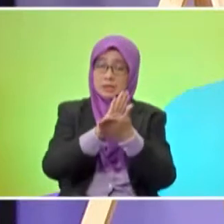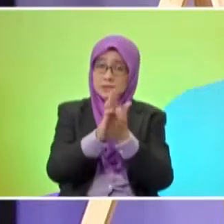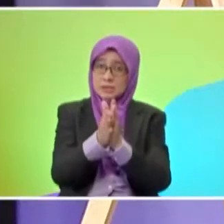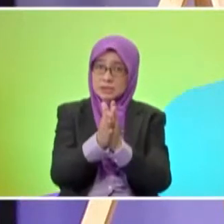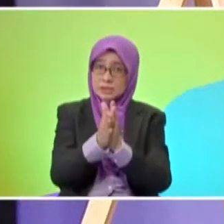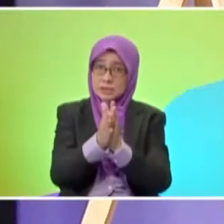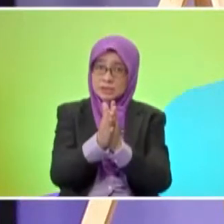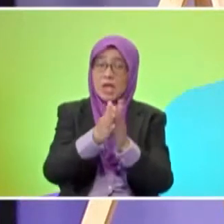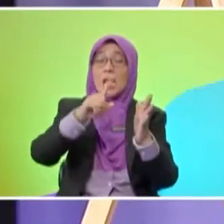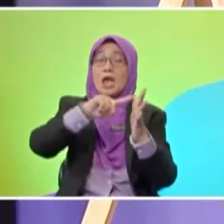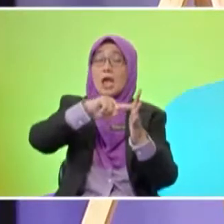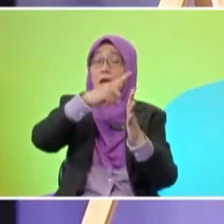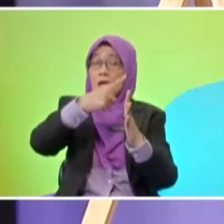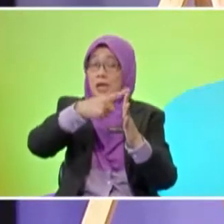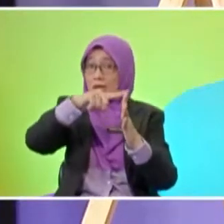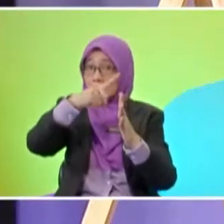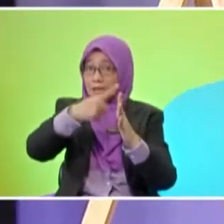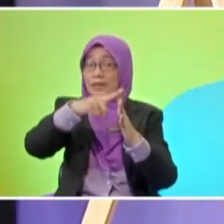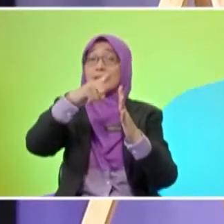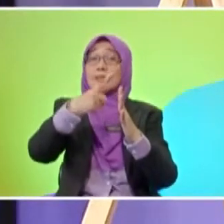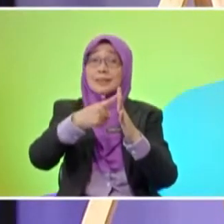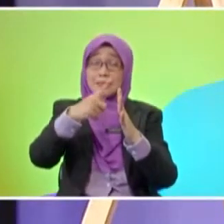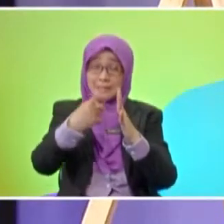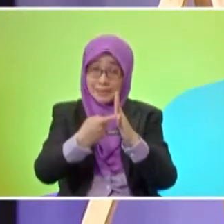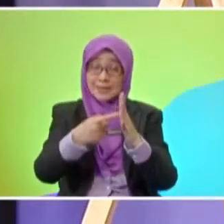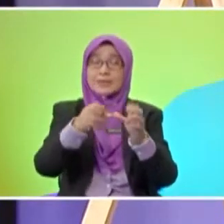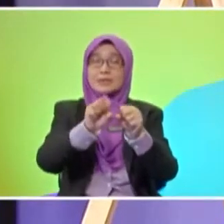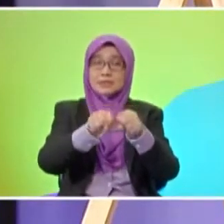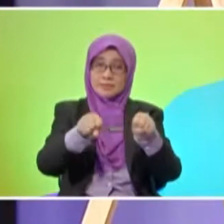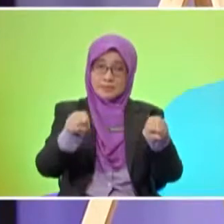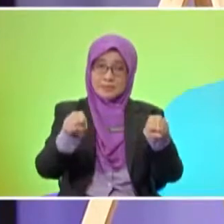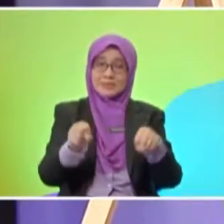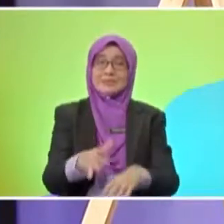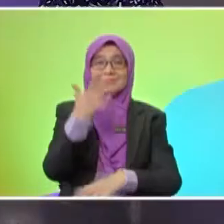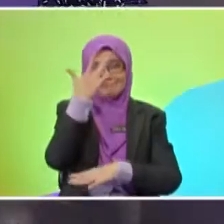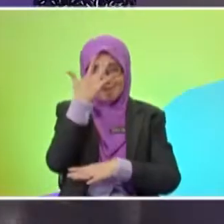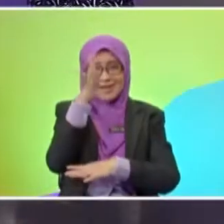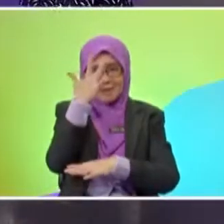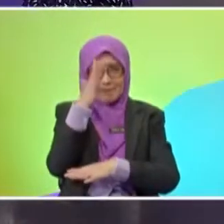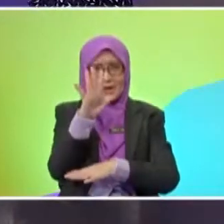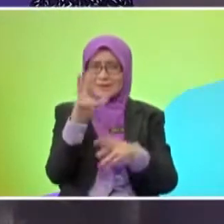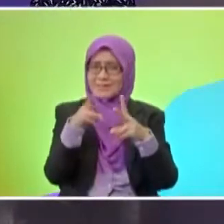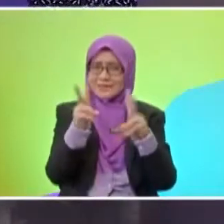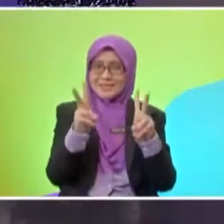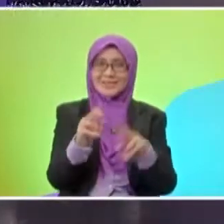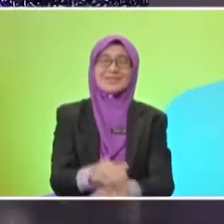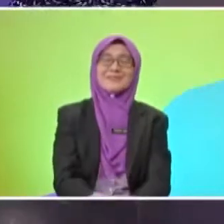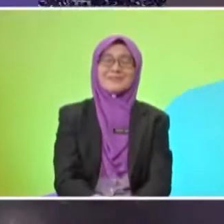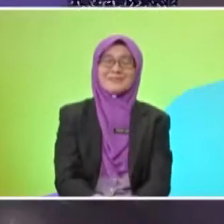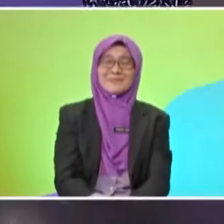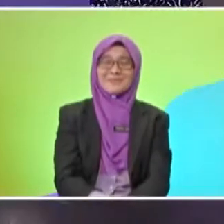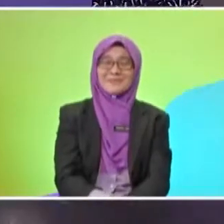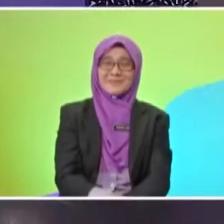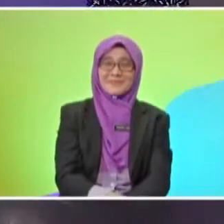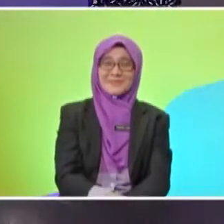inficess jadi ini adalah hewan interspecies bijak bijak nih menginjak Hah Hei